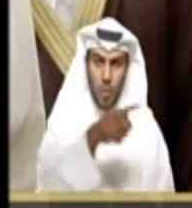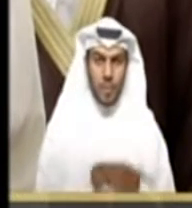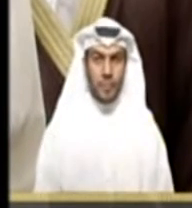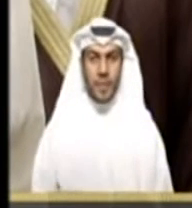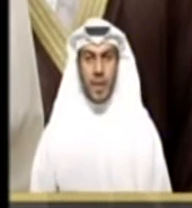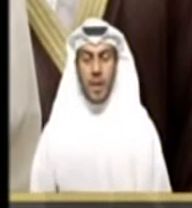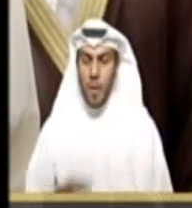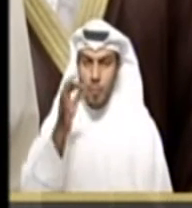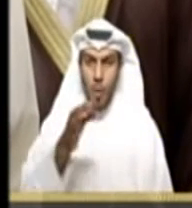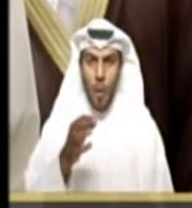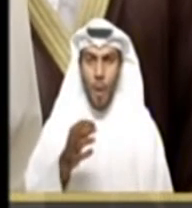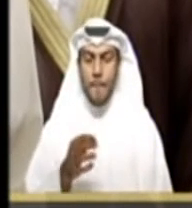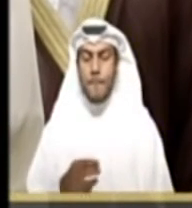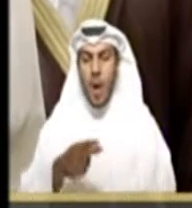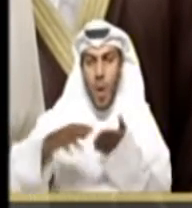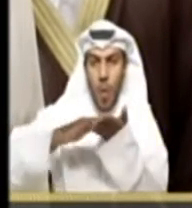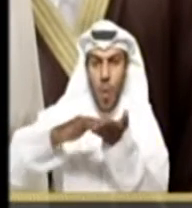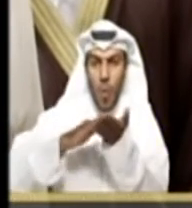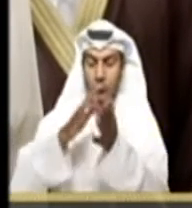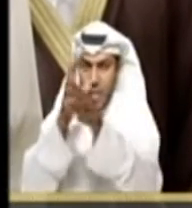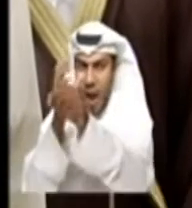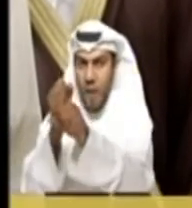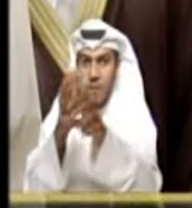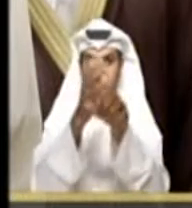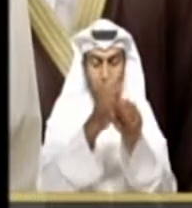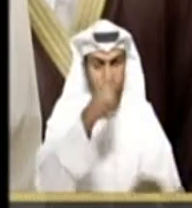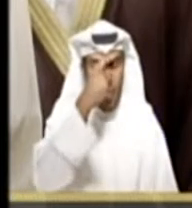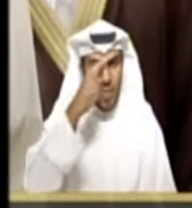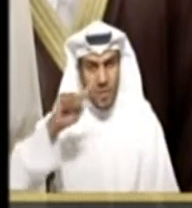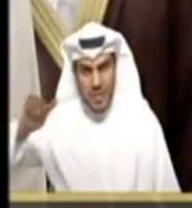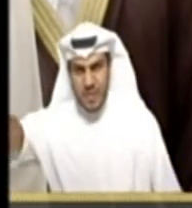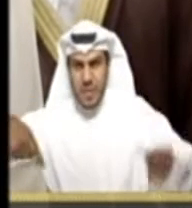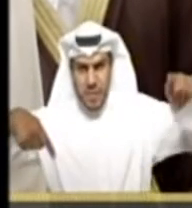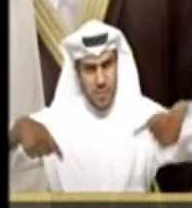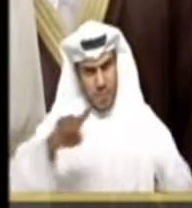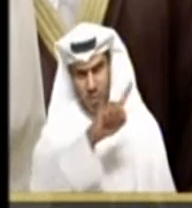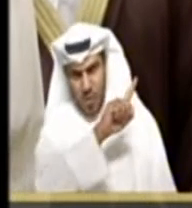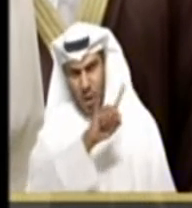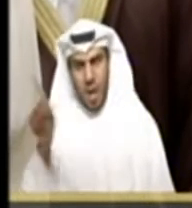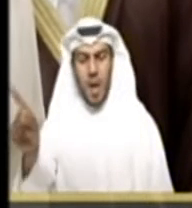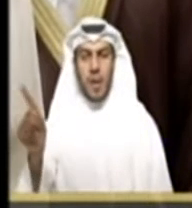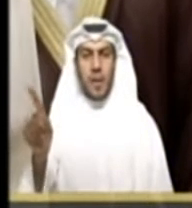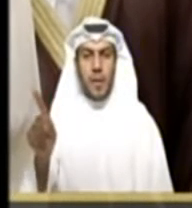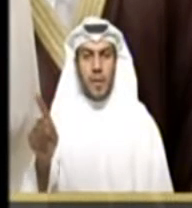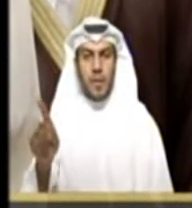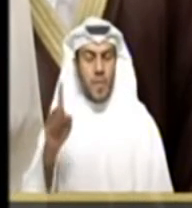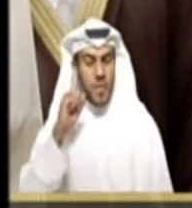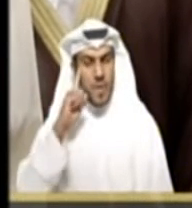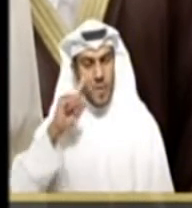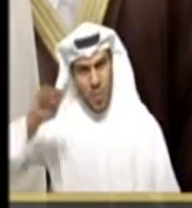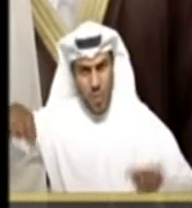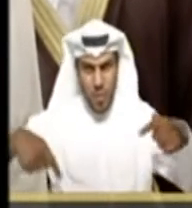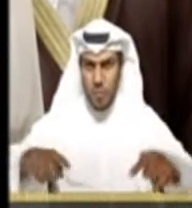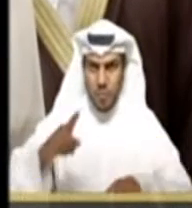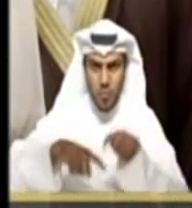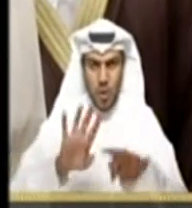العمل على حماية وطننا من مخاطر الفتنة الطائفية وتحصين مجتمعنا